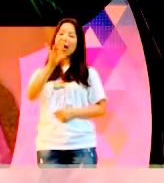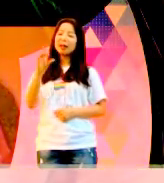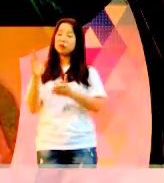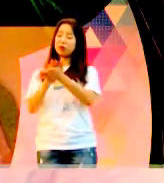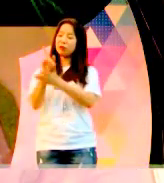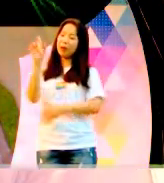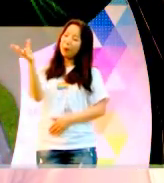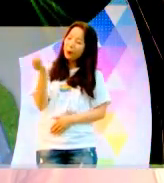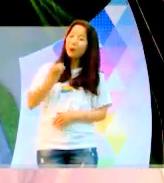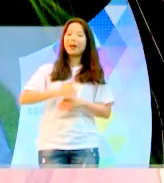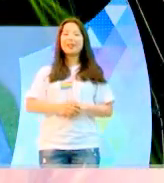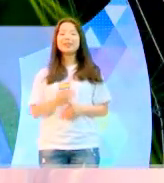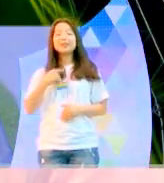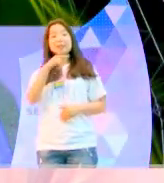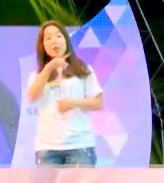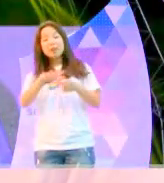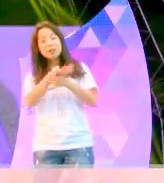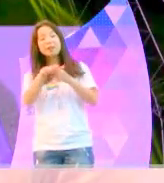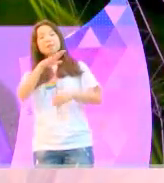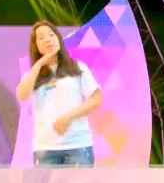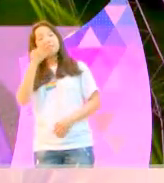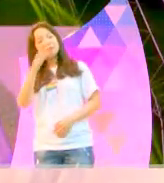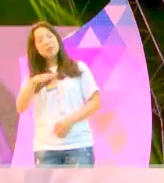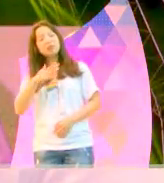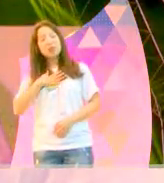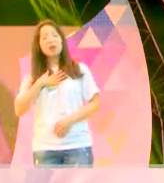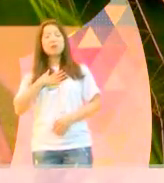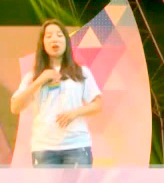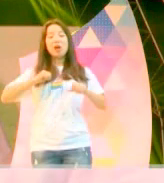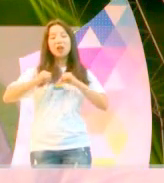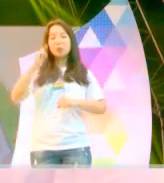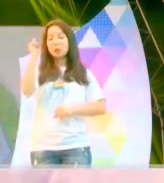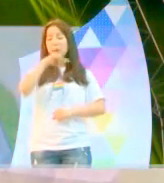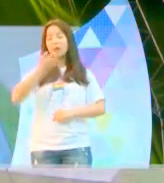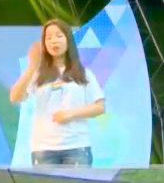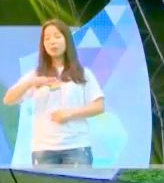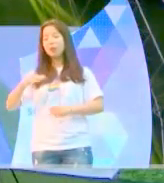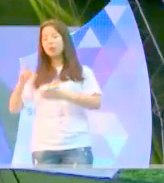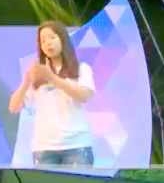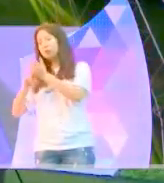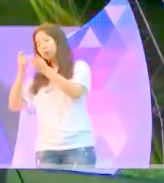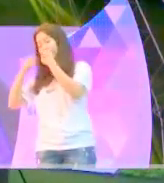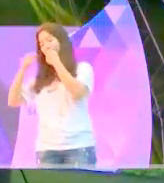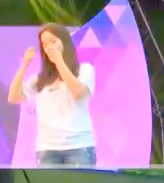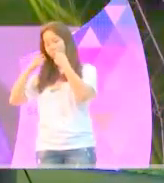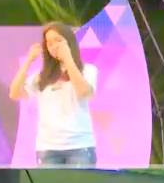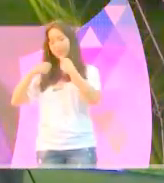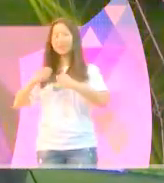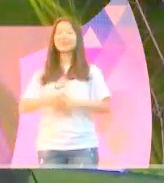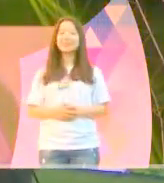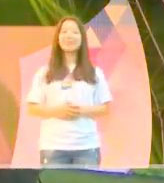친구들한테 한 입만 널 사랑했다 하기엔 나의 태도 편협했네 하지만 아닌 그 눈물들은 뭔데